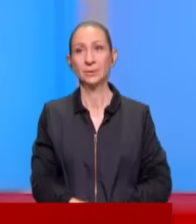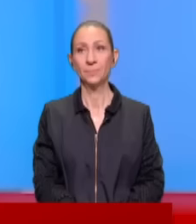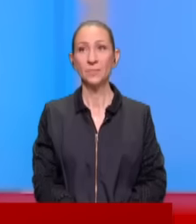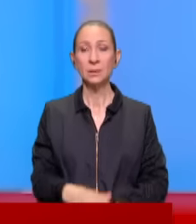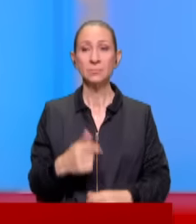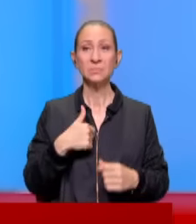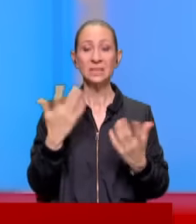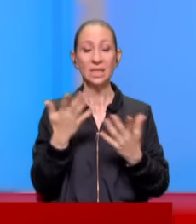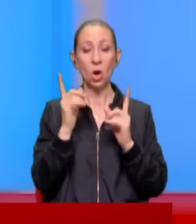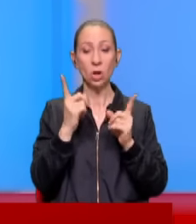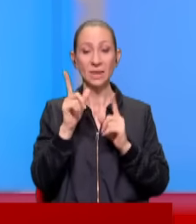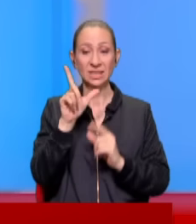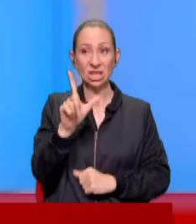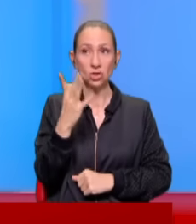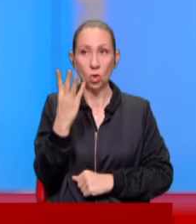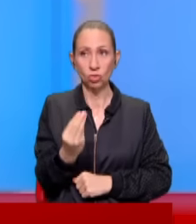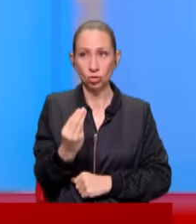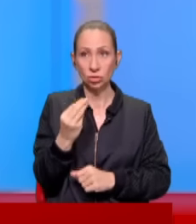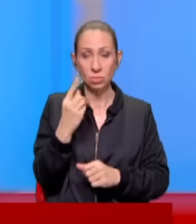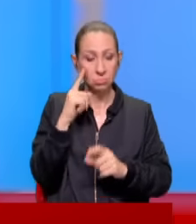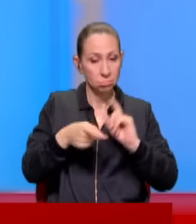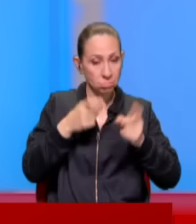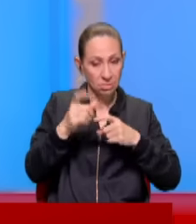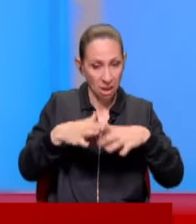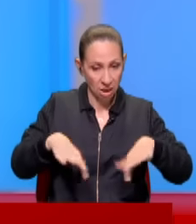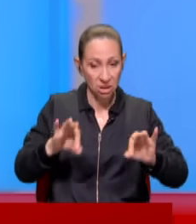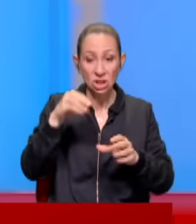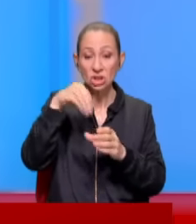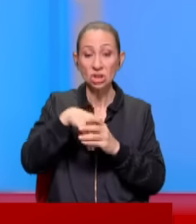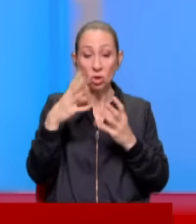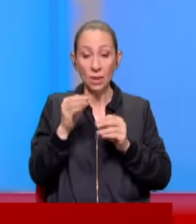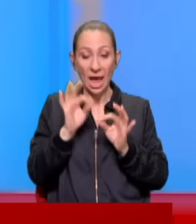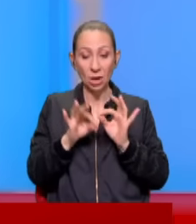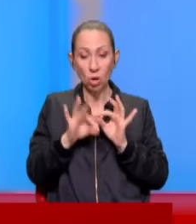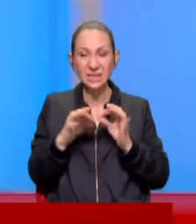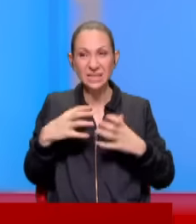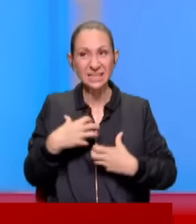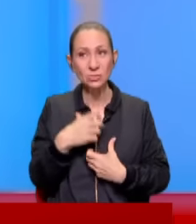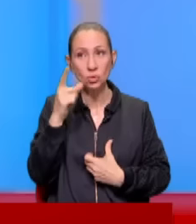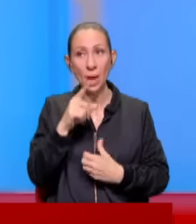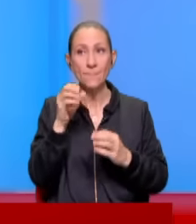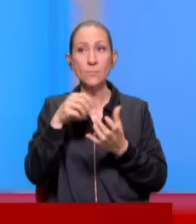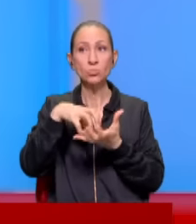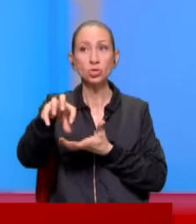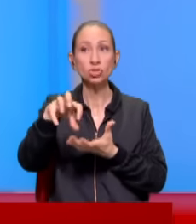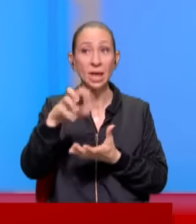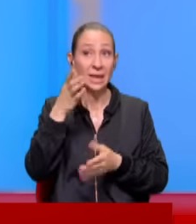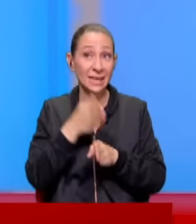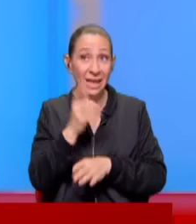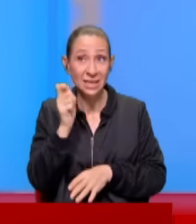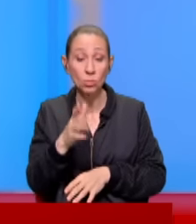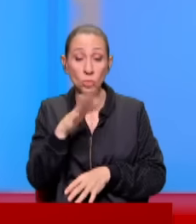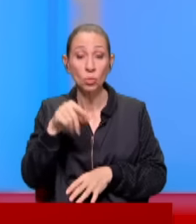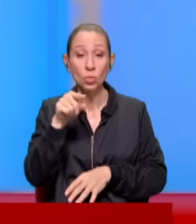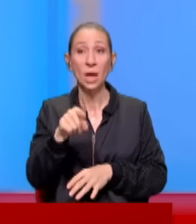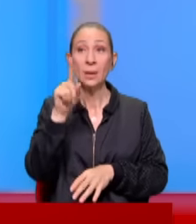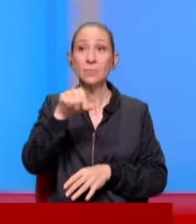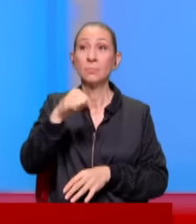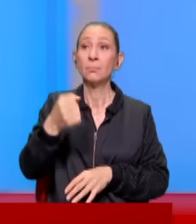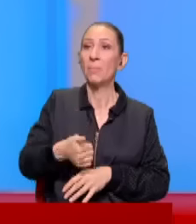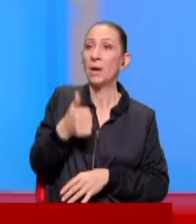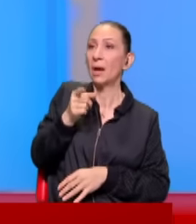Biz ne kadar öğretmene ihtiyacımız olduğunun tespitini yaparız. İçinde bulunduğumuz ekonomik koşullar, bütçe realitesi, bütün bunları da Hazine ve